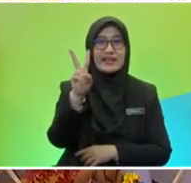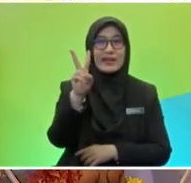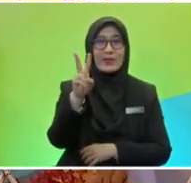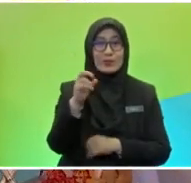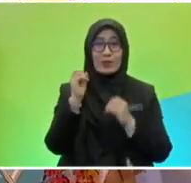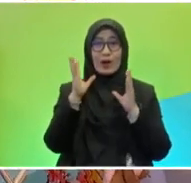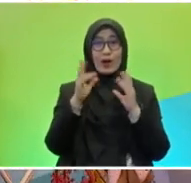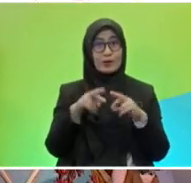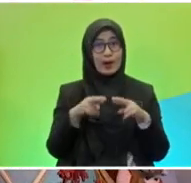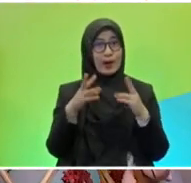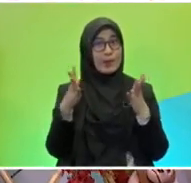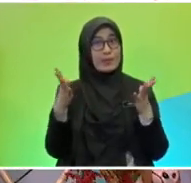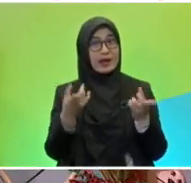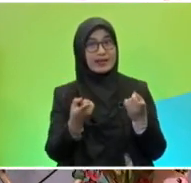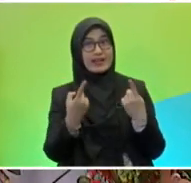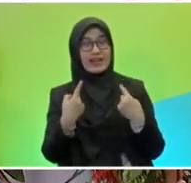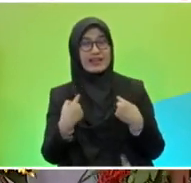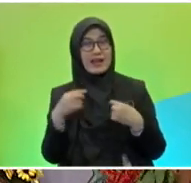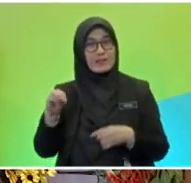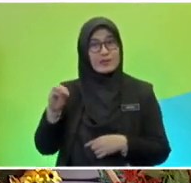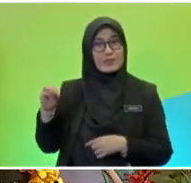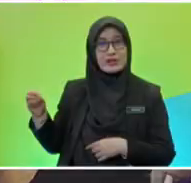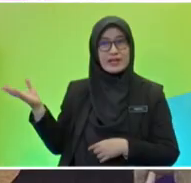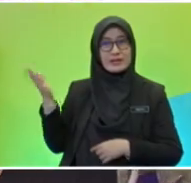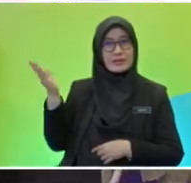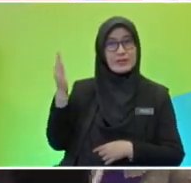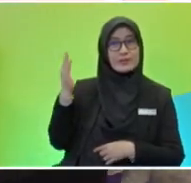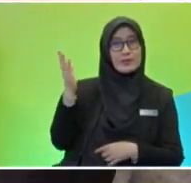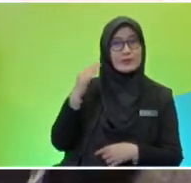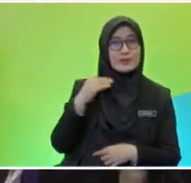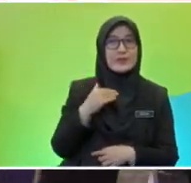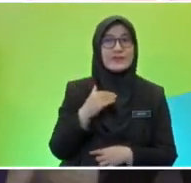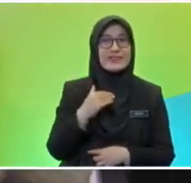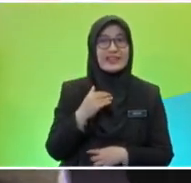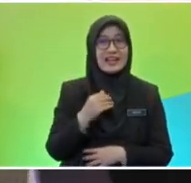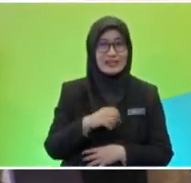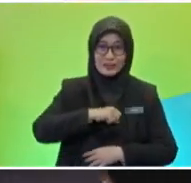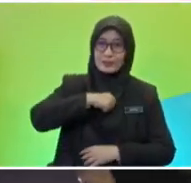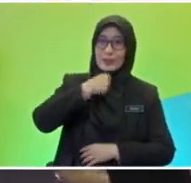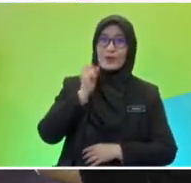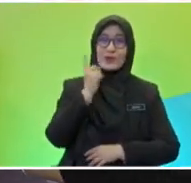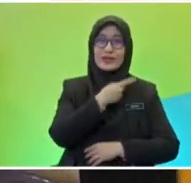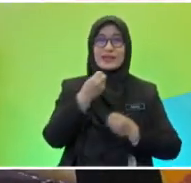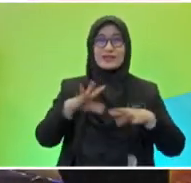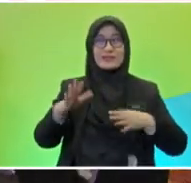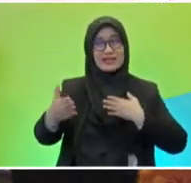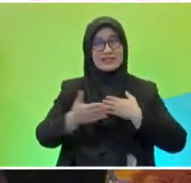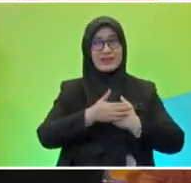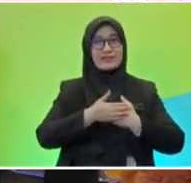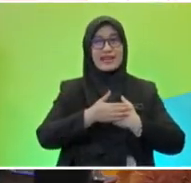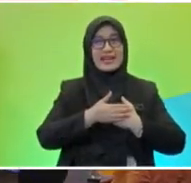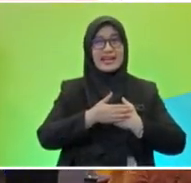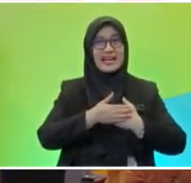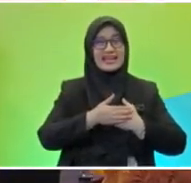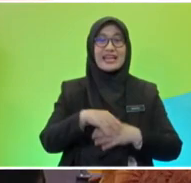Wah, ramainya saya tengok. Wah. Berbunik. Ah, sudah kita dah sampai sini dah. Ah,